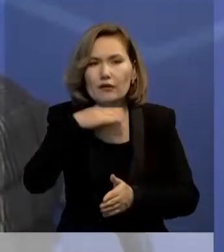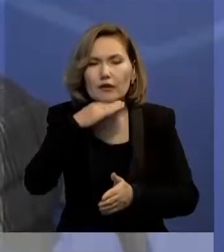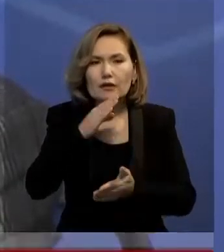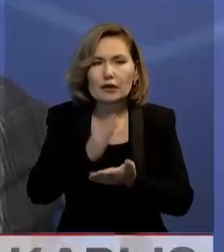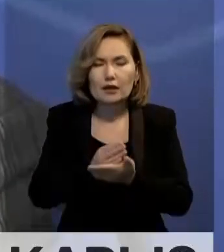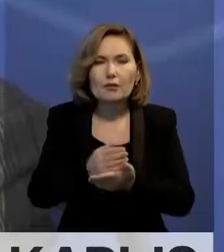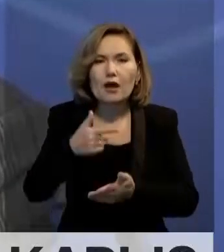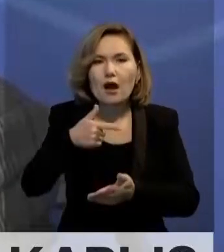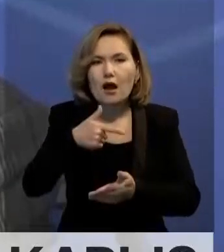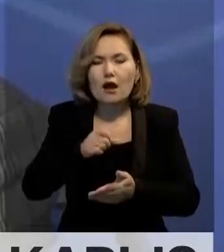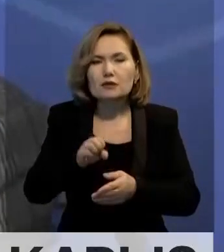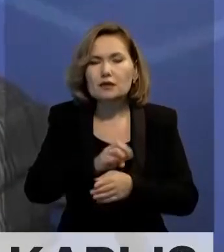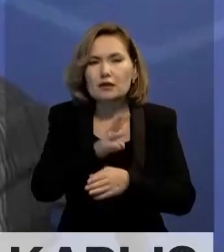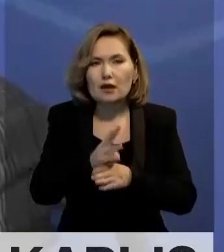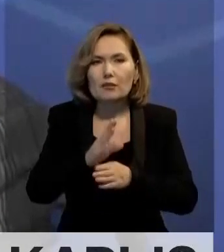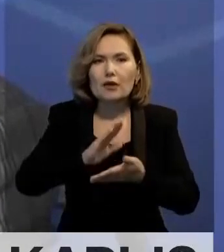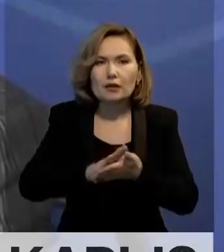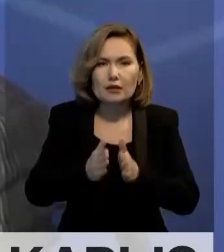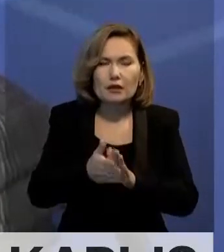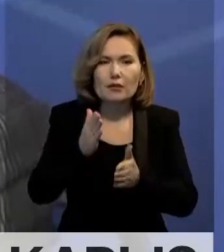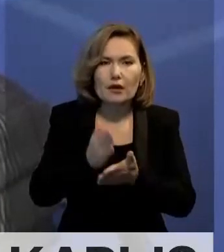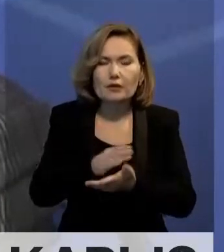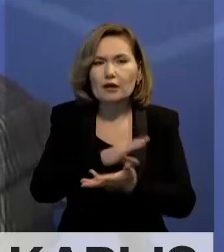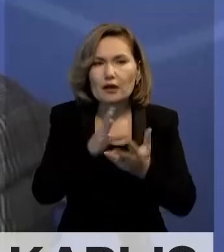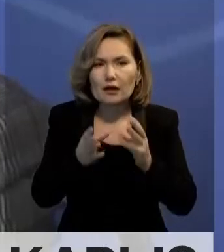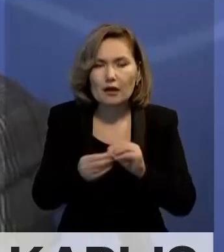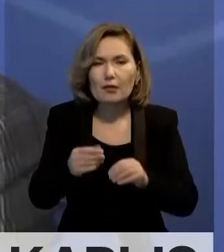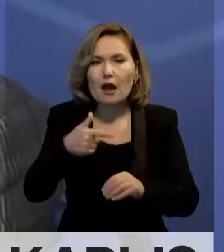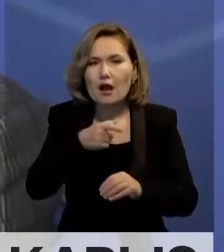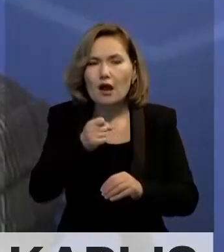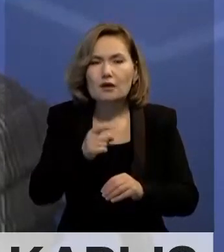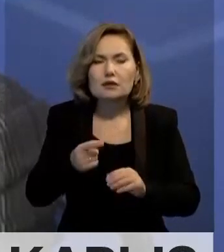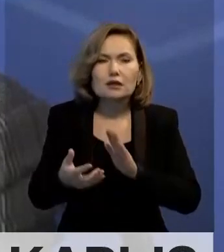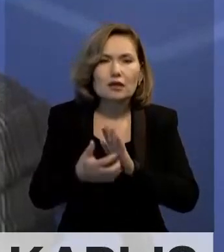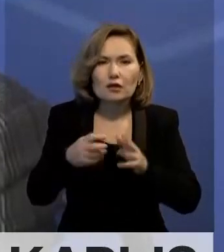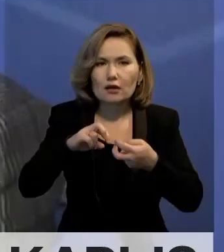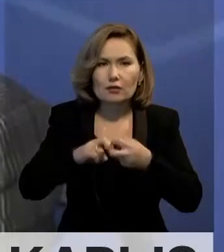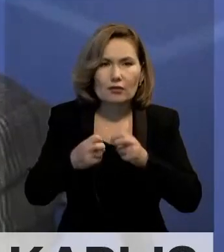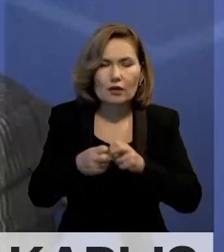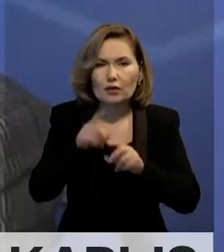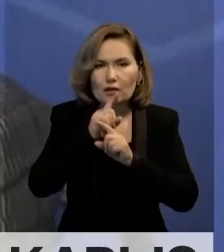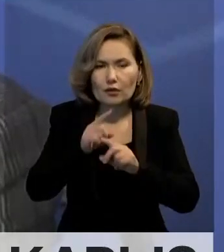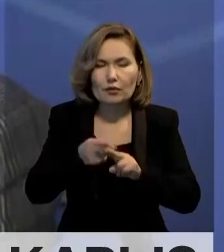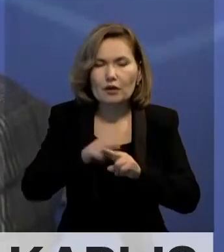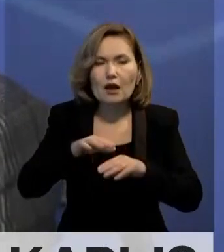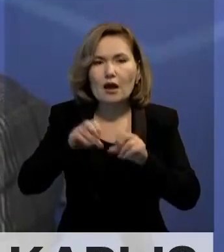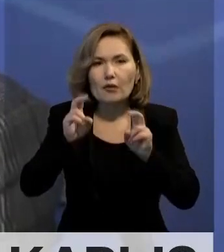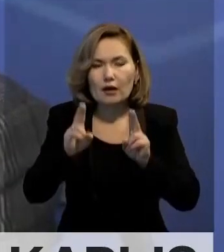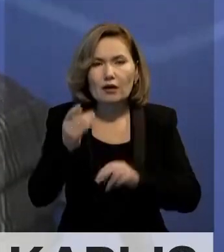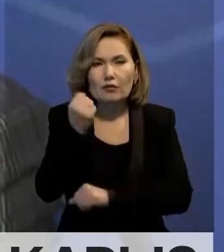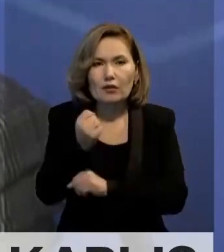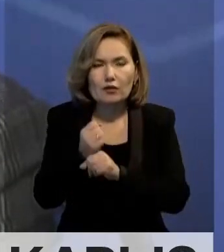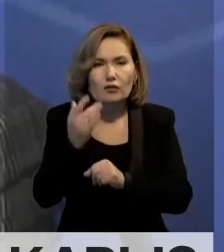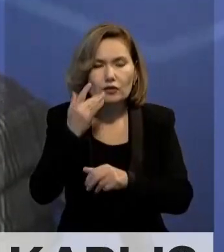жоғары. Газды жеткізу бойынша да келісім шарттарымыз бар. Сондықтан газдан тапшылық болмайды. Мамандар қайта даярлаудан өтіп, біліктілігін